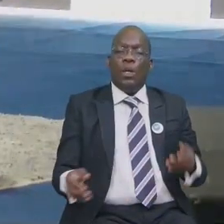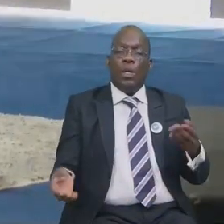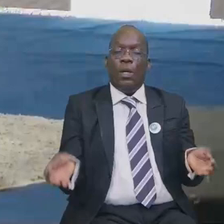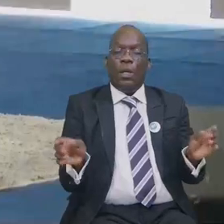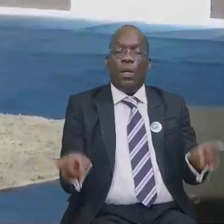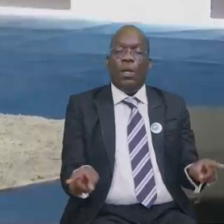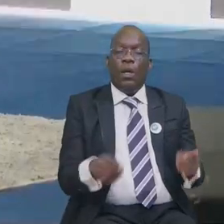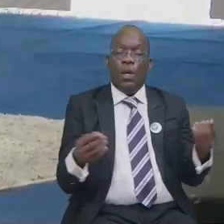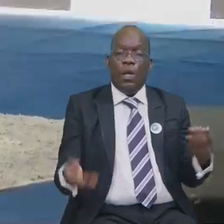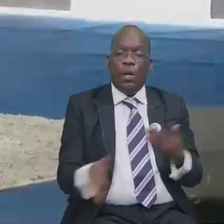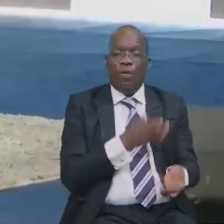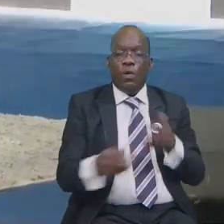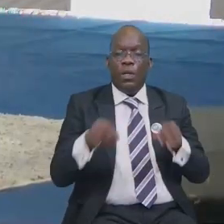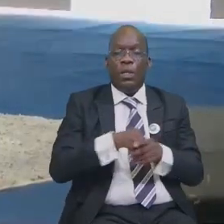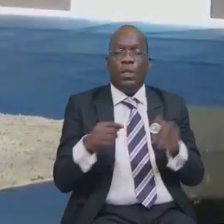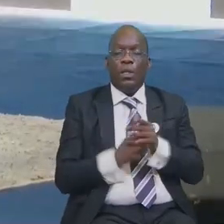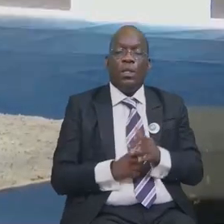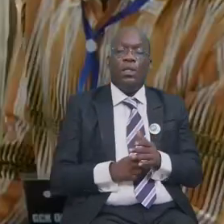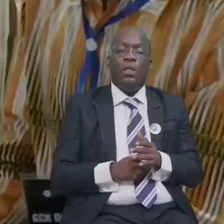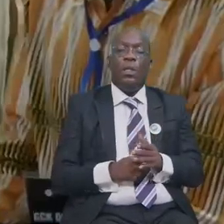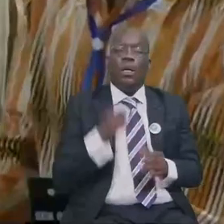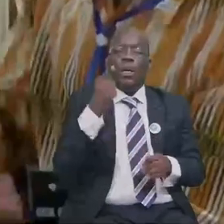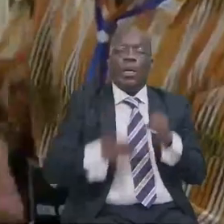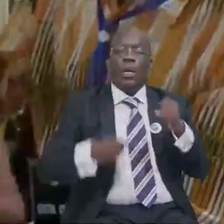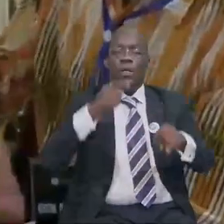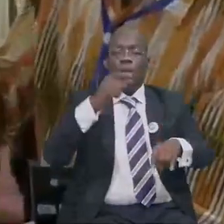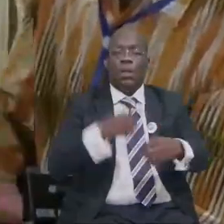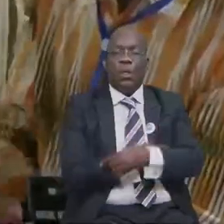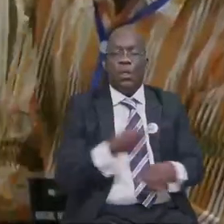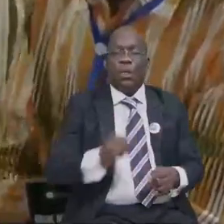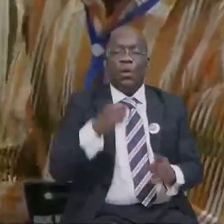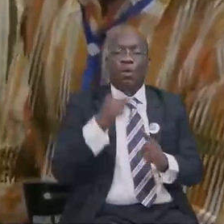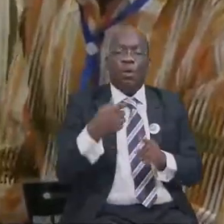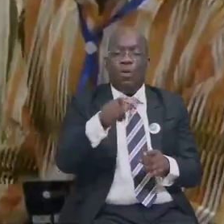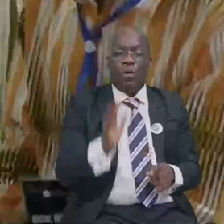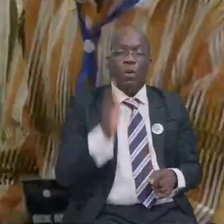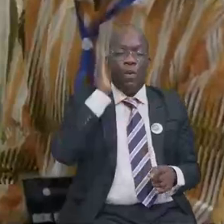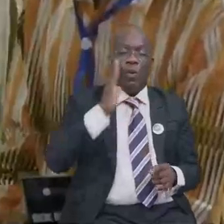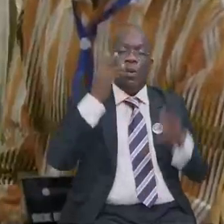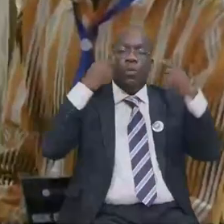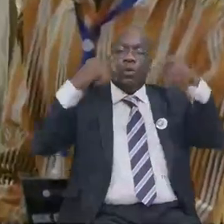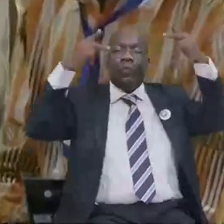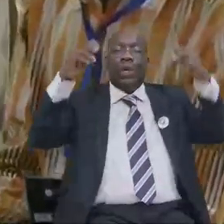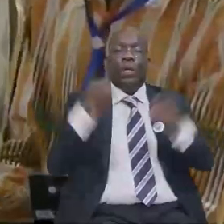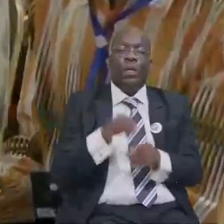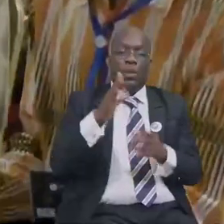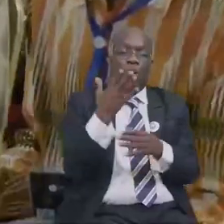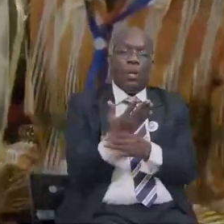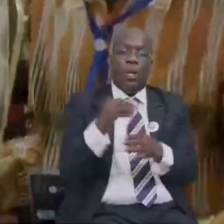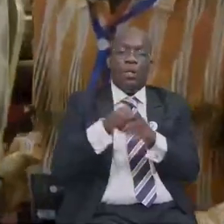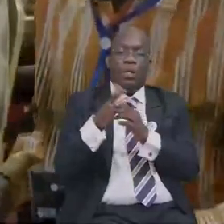va prospérer entre vos mains au nom de Jésus. Voyons le verset 7.